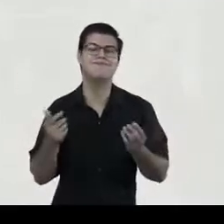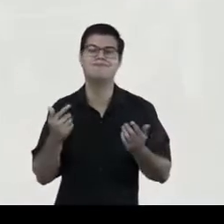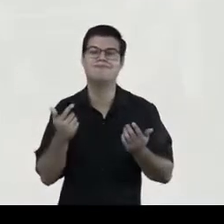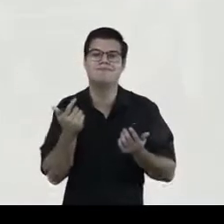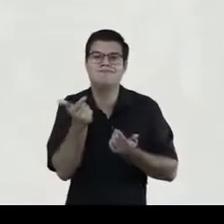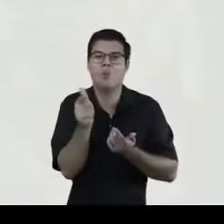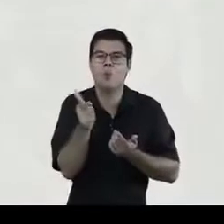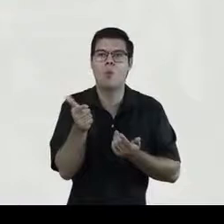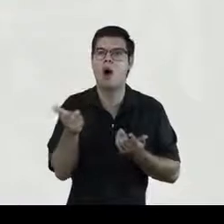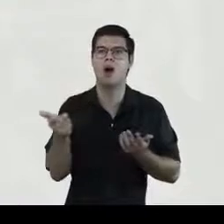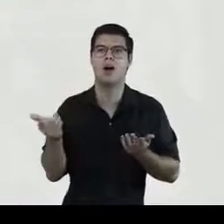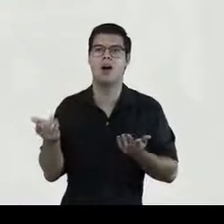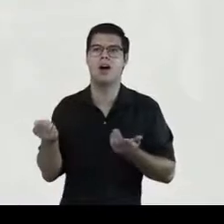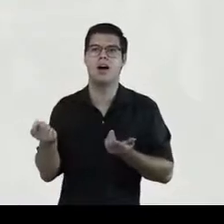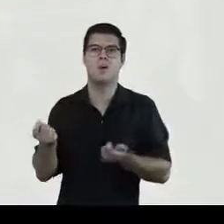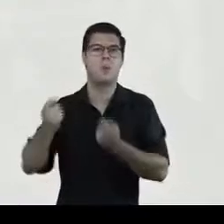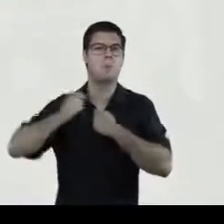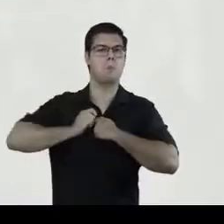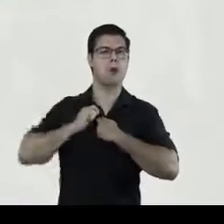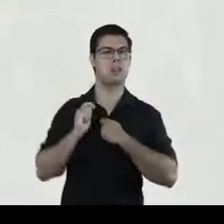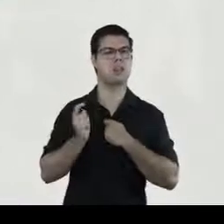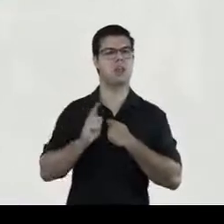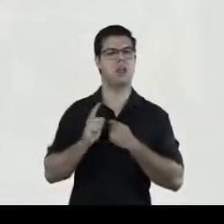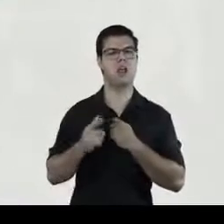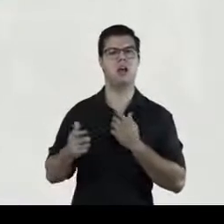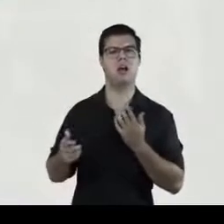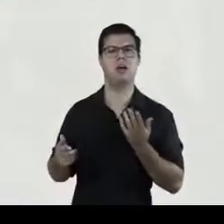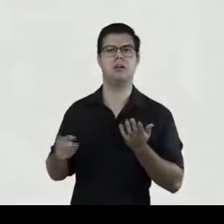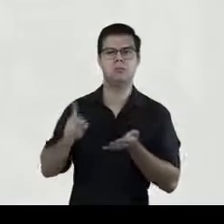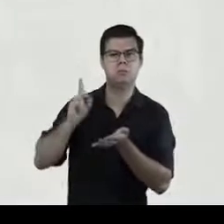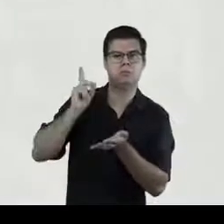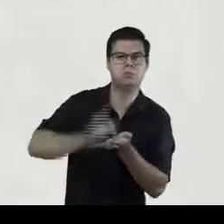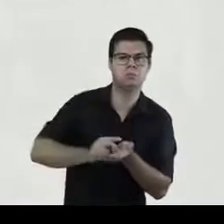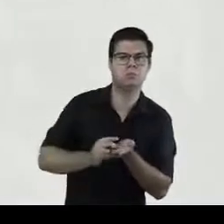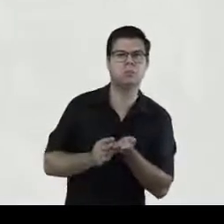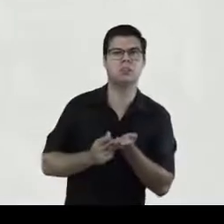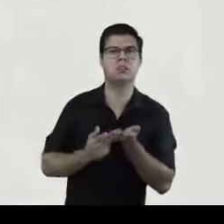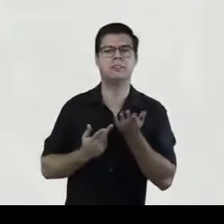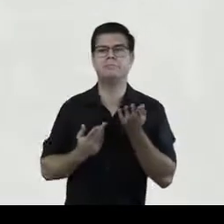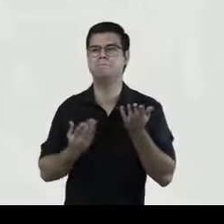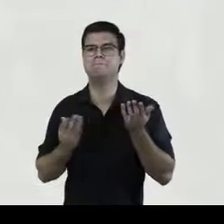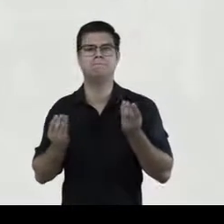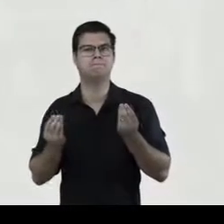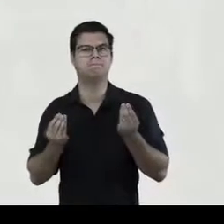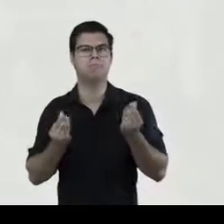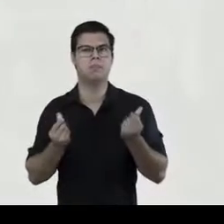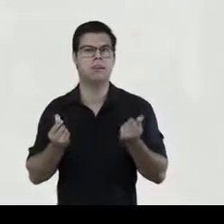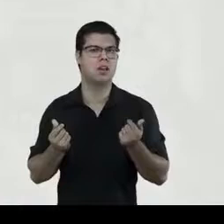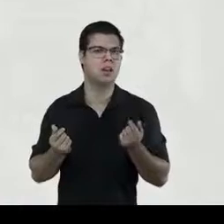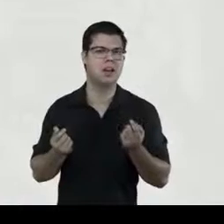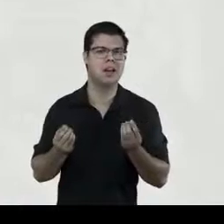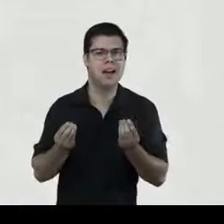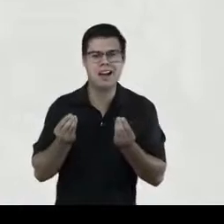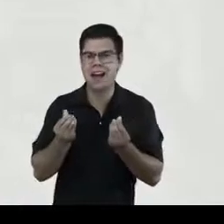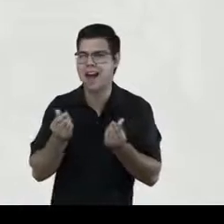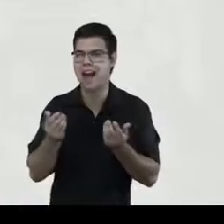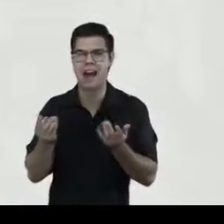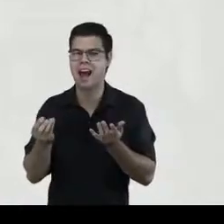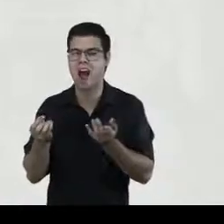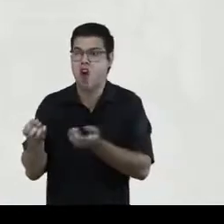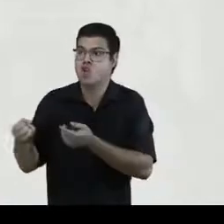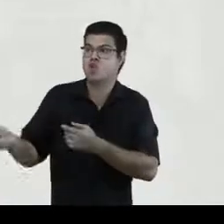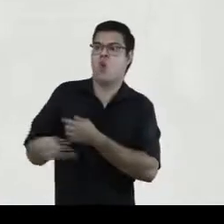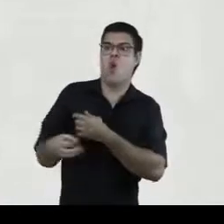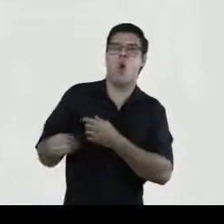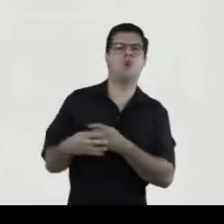une… Bon, n'apportent rien, modifient pas vraiment la compréhension du texte, ce sont juste des variantes de détail. Il n